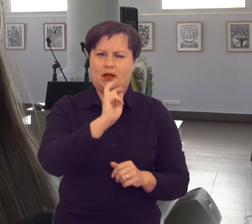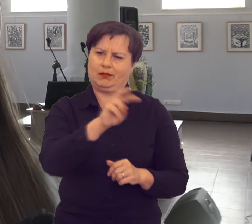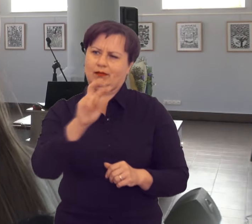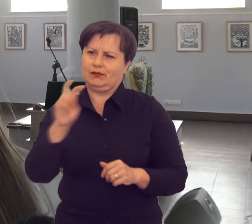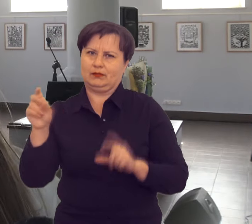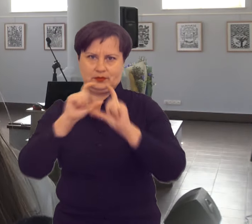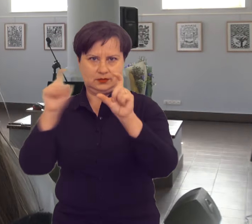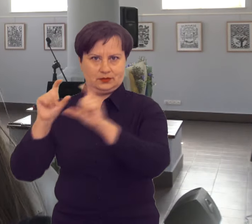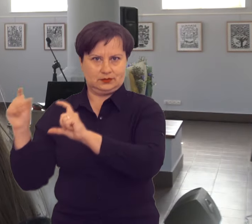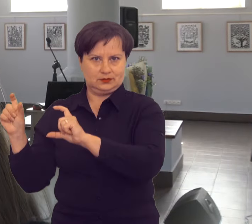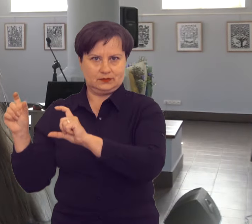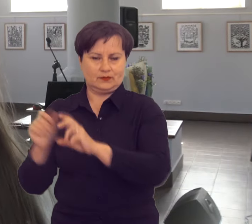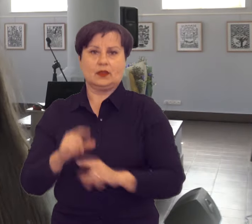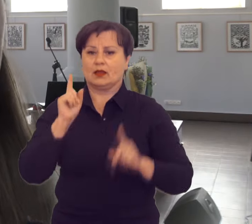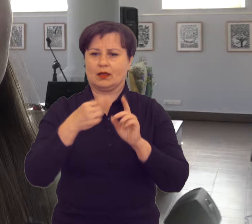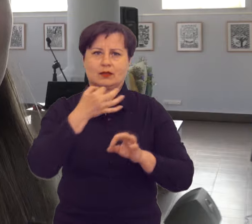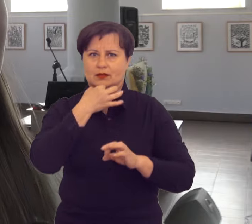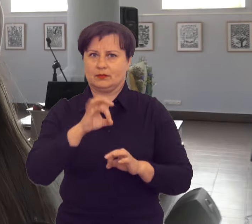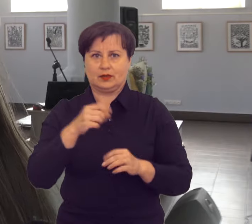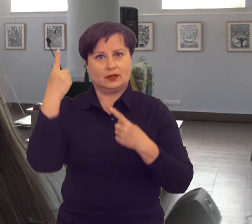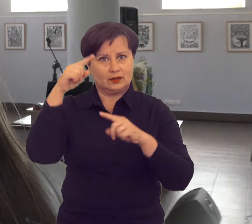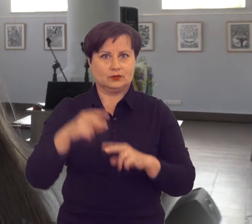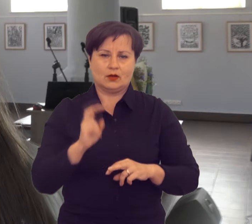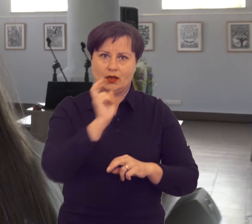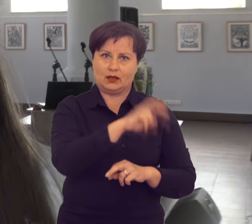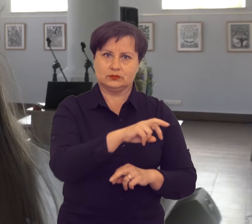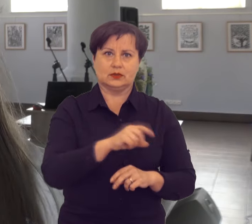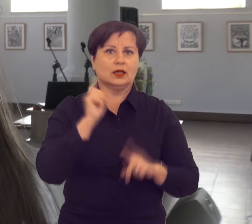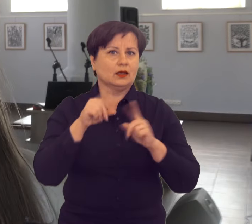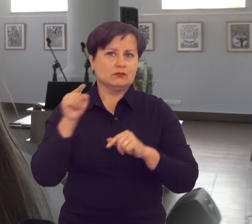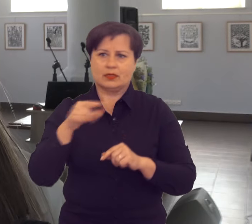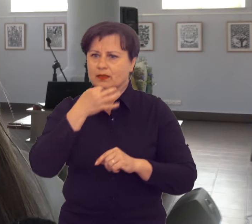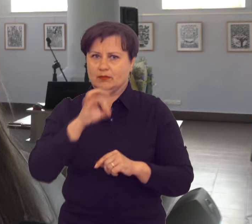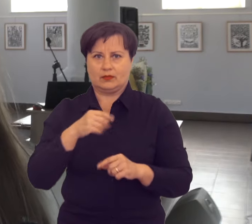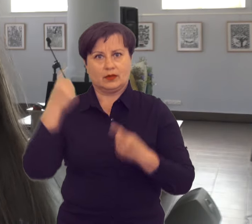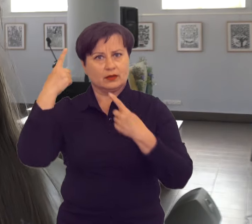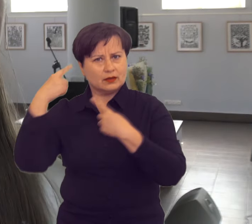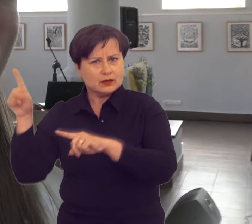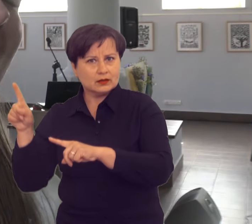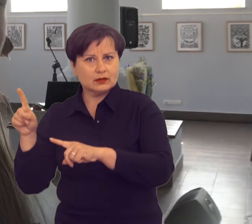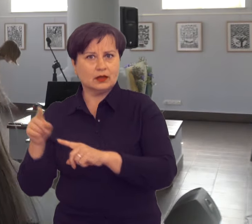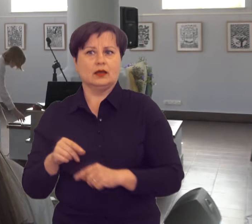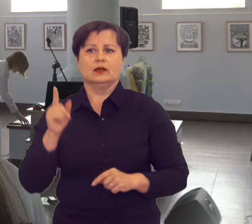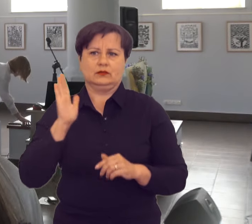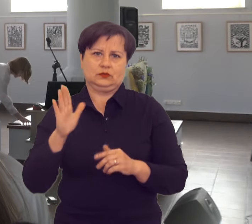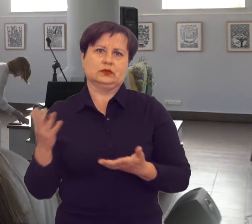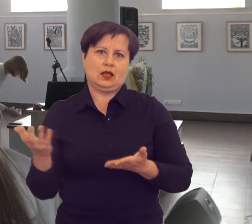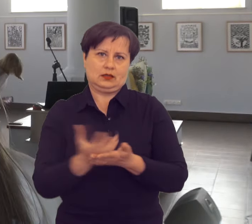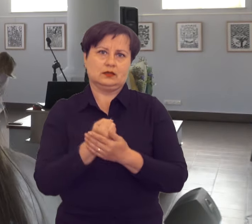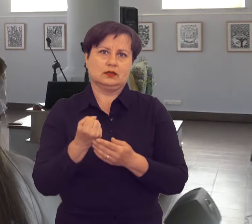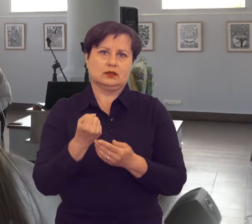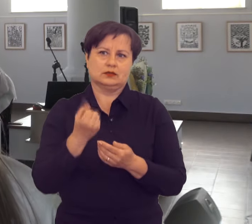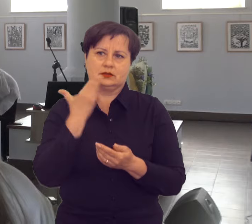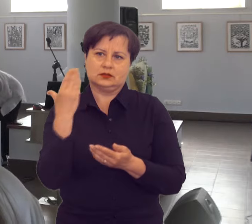ties viena įstaiga, tikrai pabandykit daug. Ir jeigu nepatinka, eikit kitur, jeigu ten irgi nepatinka, dar kitur, bet aprašymė